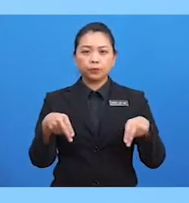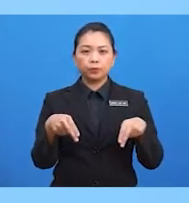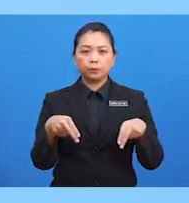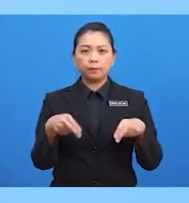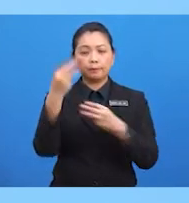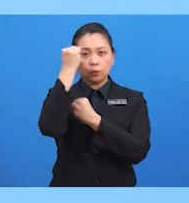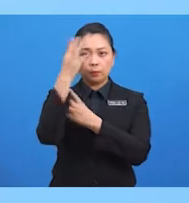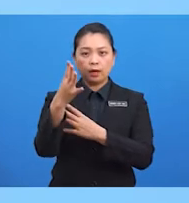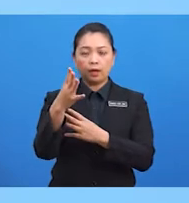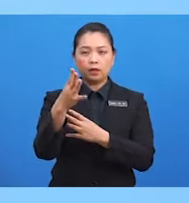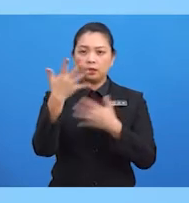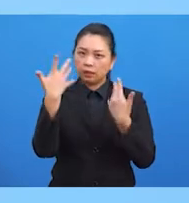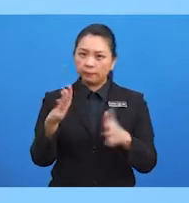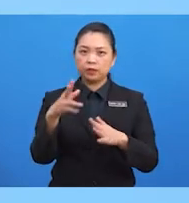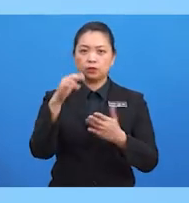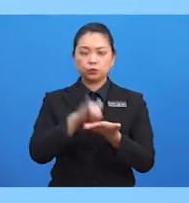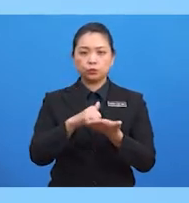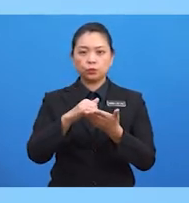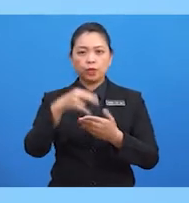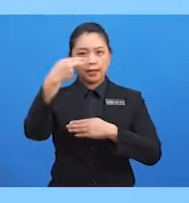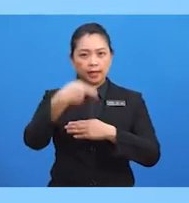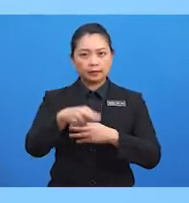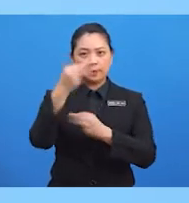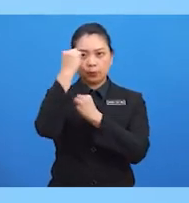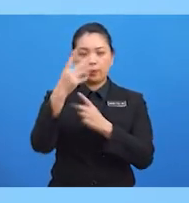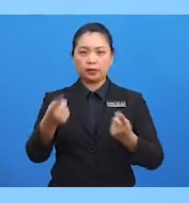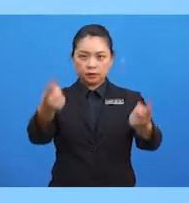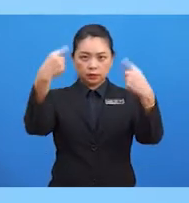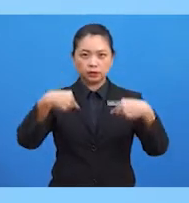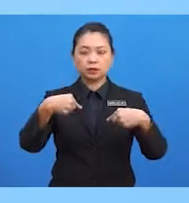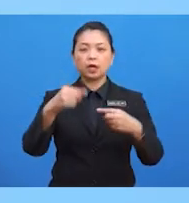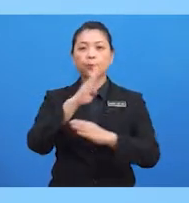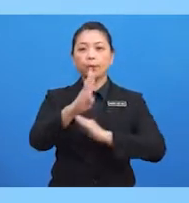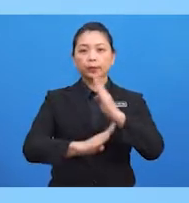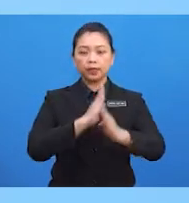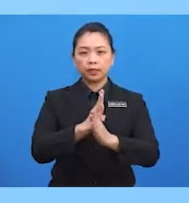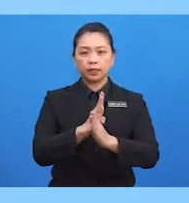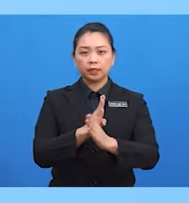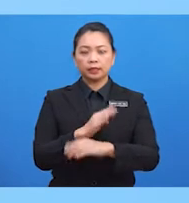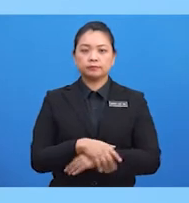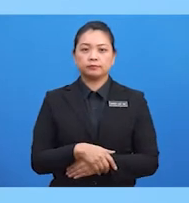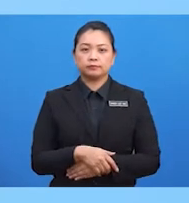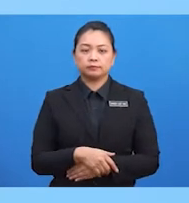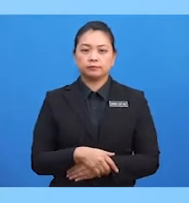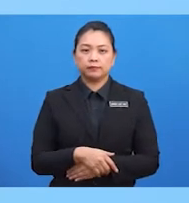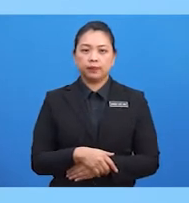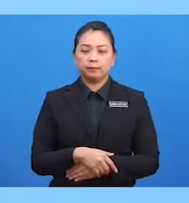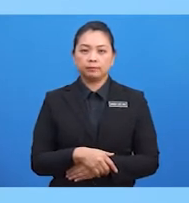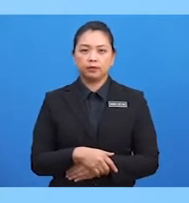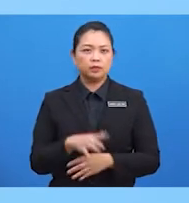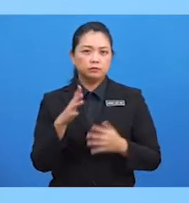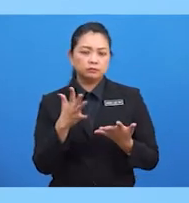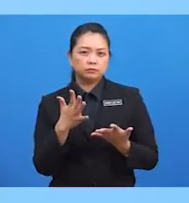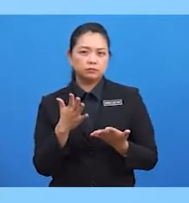dan kemudiannya menghantar maklumat tersebut ke bumi. Kuar angkasa tidak